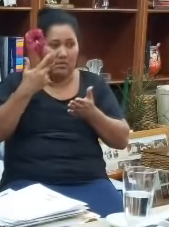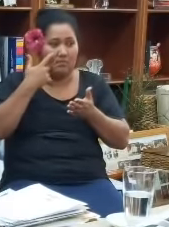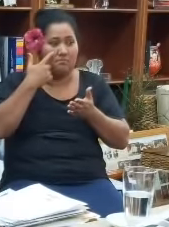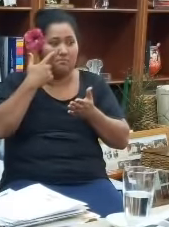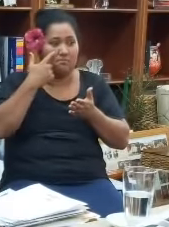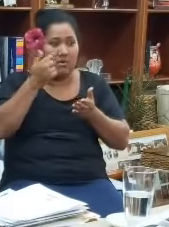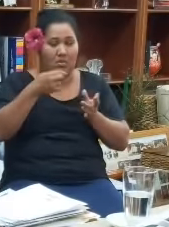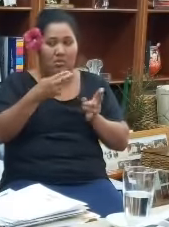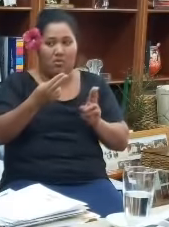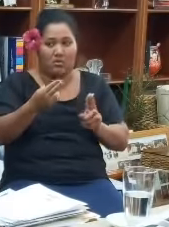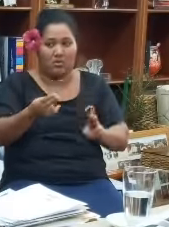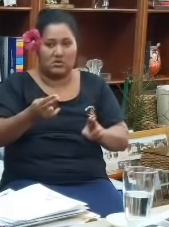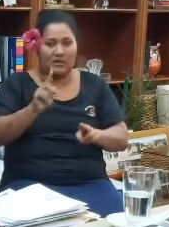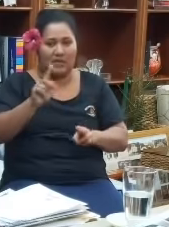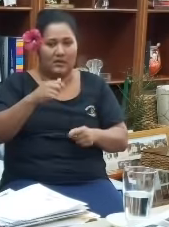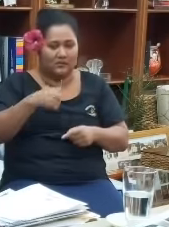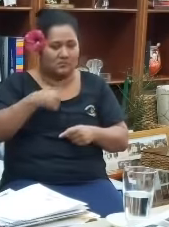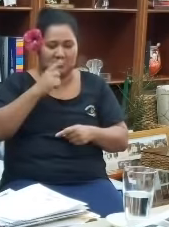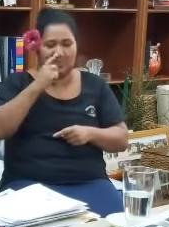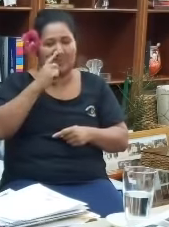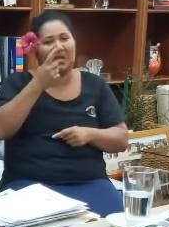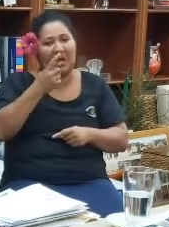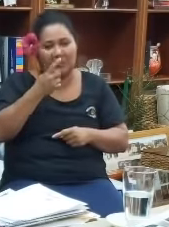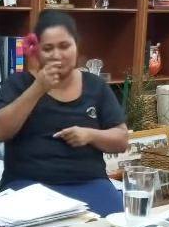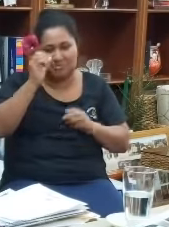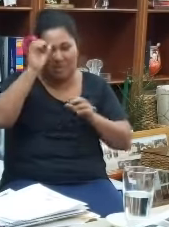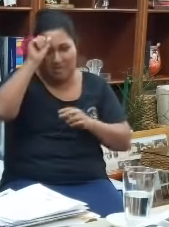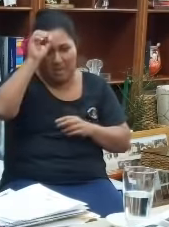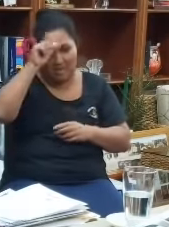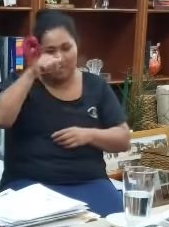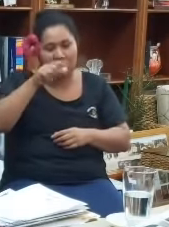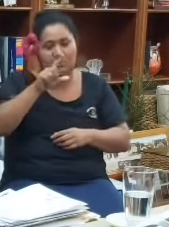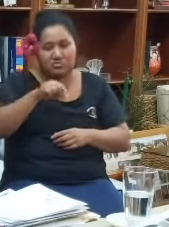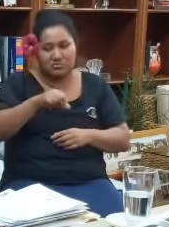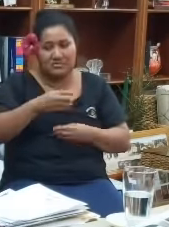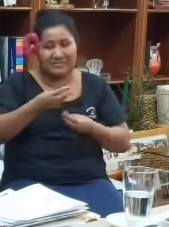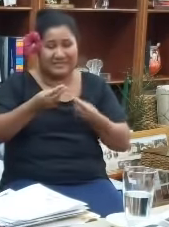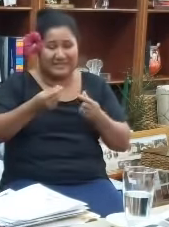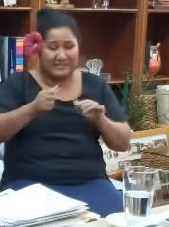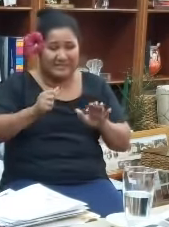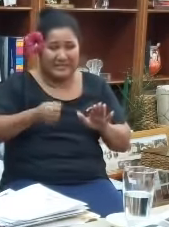ang fai ngai ke li mangkua ngai fai e vola isi ke isi a